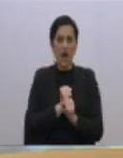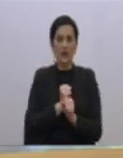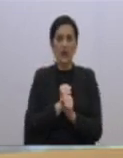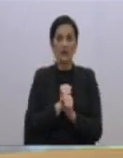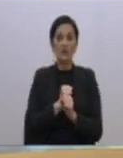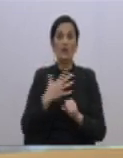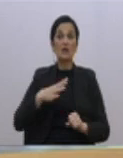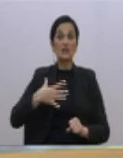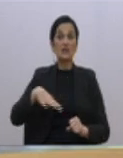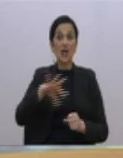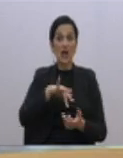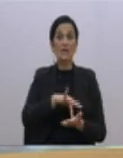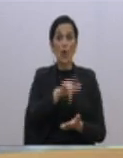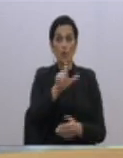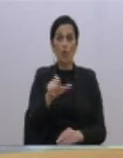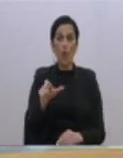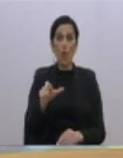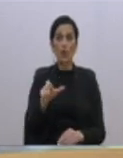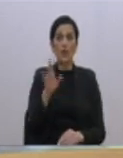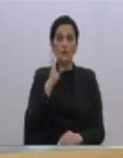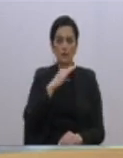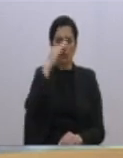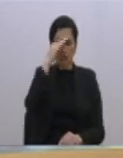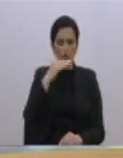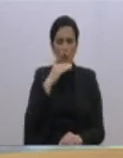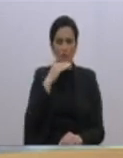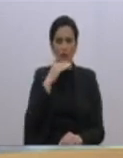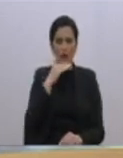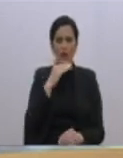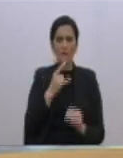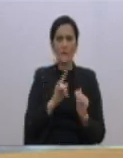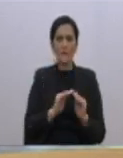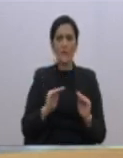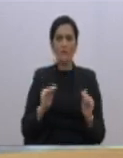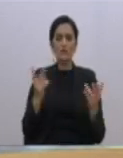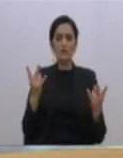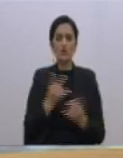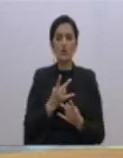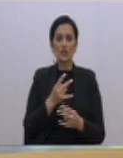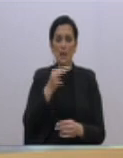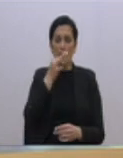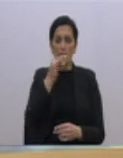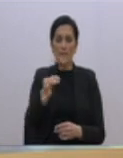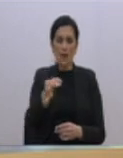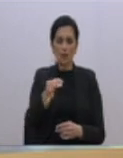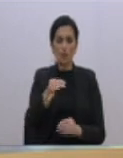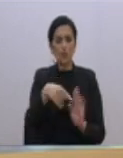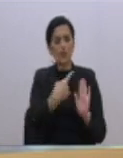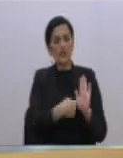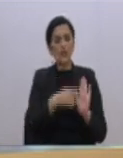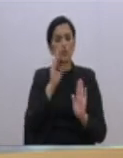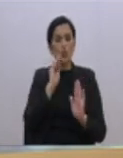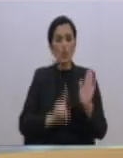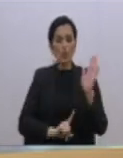რომ საქართველოს მოქალაქეებს, მშობლებს და ბავშვებს ჭირდებათ პასუხი კითხვაზე: როდის